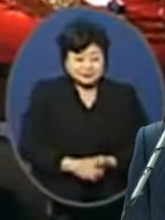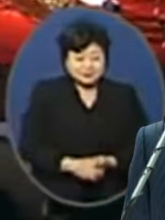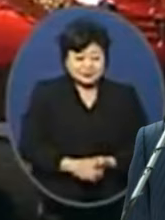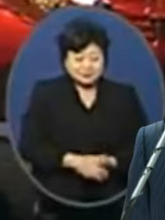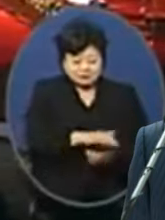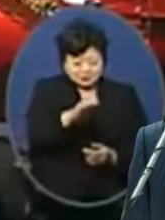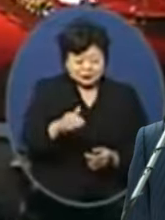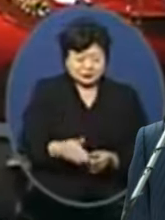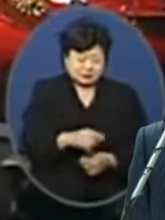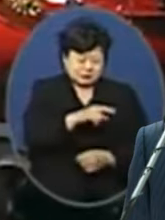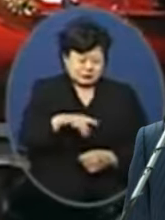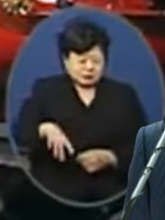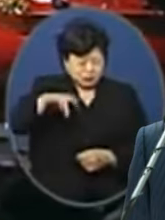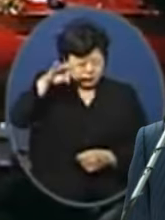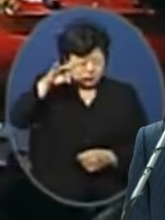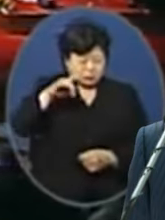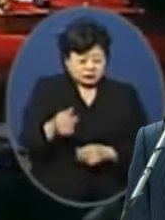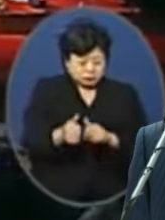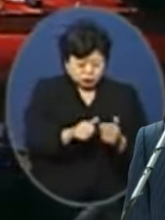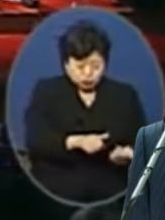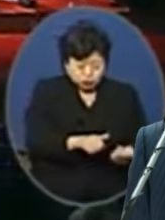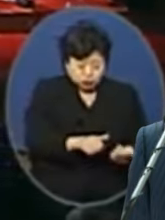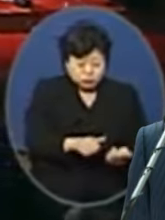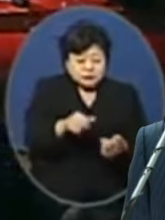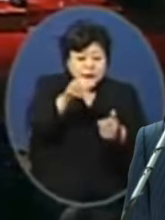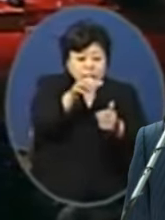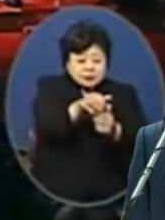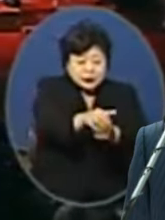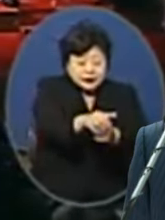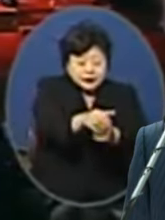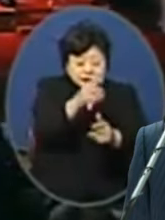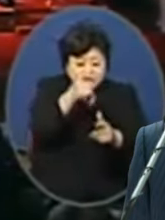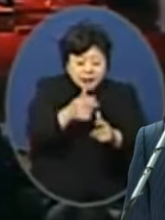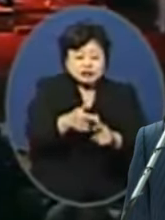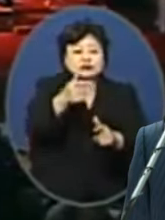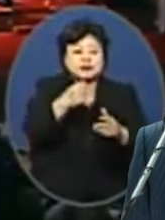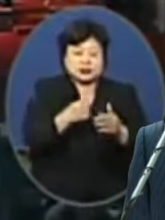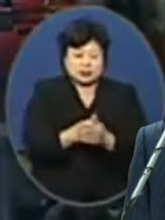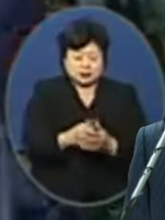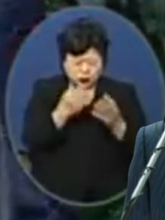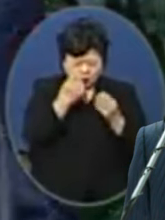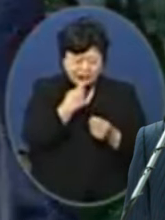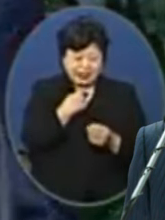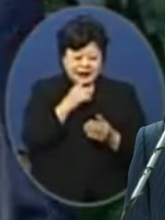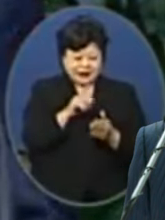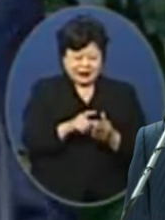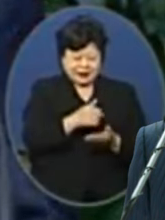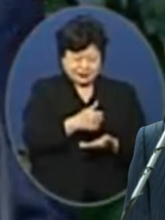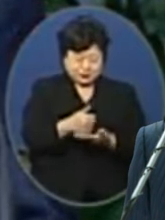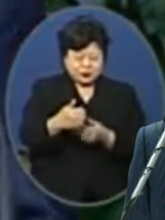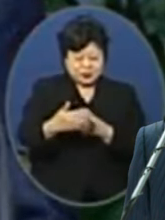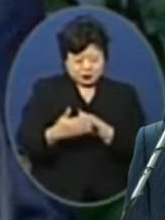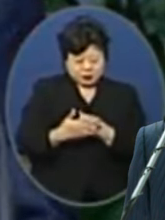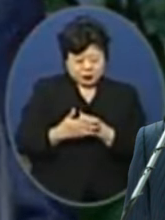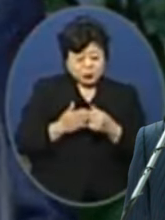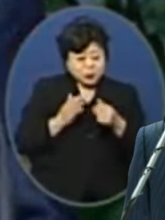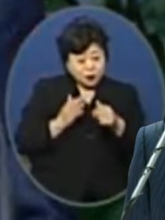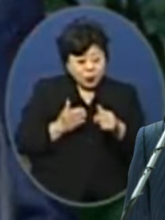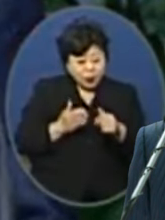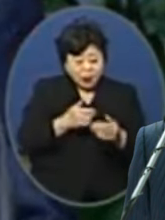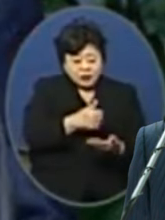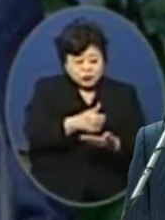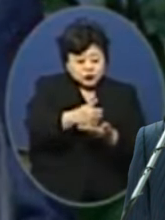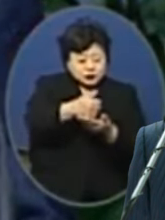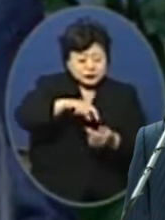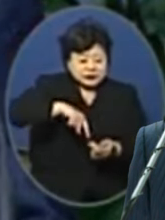우리 먼저 죽음을 내놓은 예수님이시기 때문에 우리가 고난당할 때 주님의 도움을 구하면 주님이